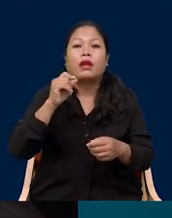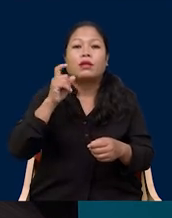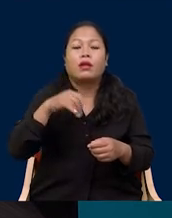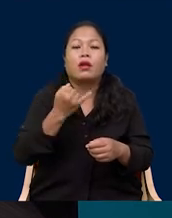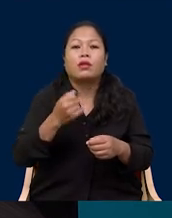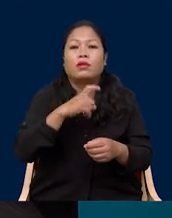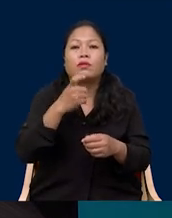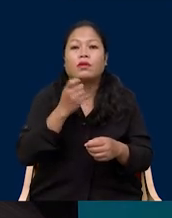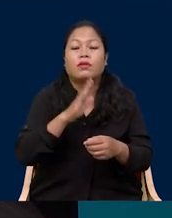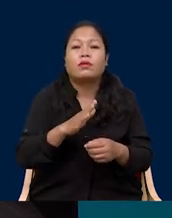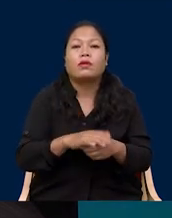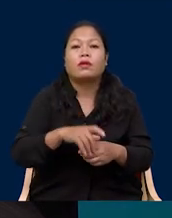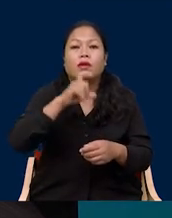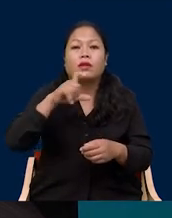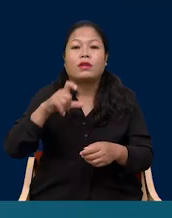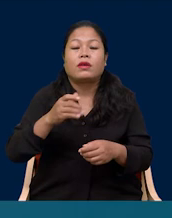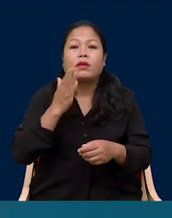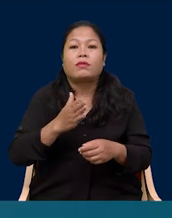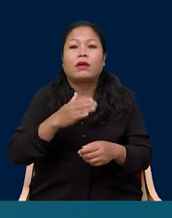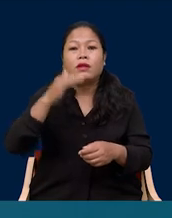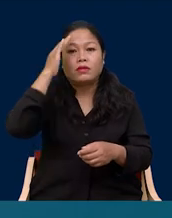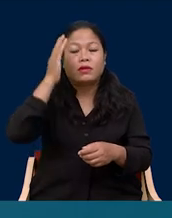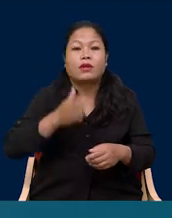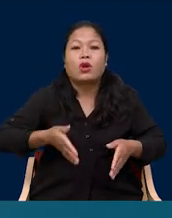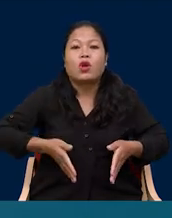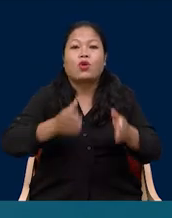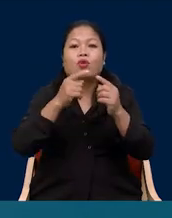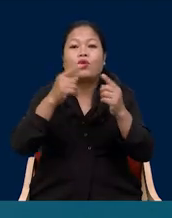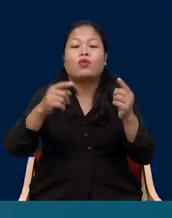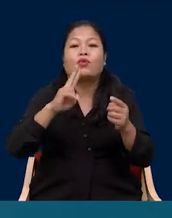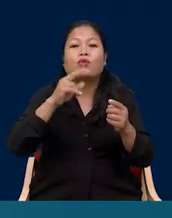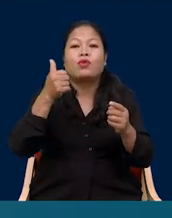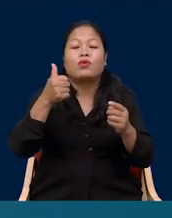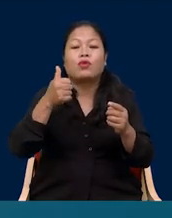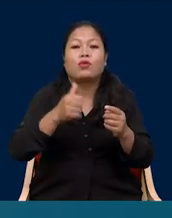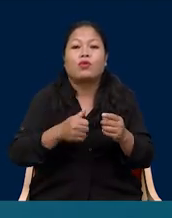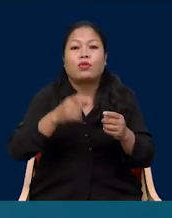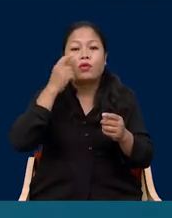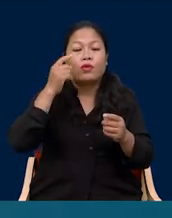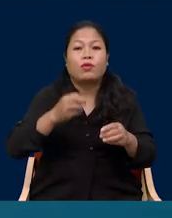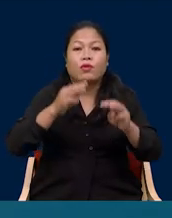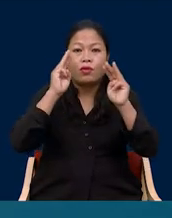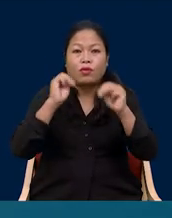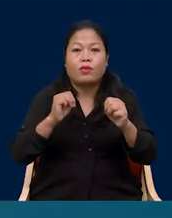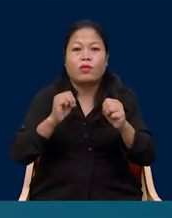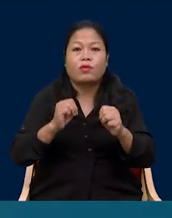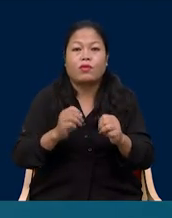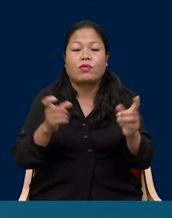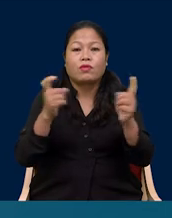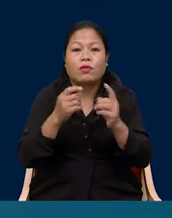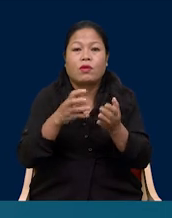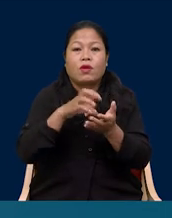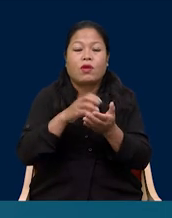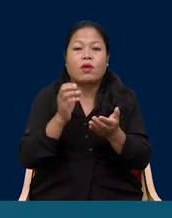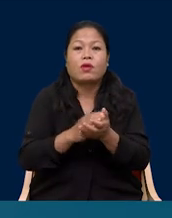आजको सम्भावित यो अन्तिम प्रश्न पनि हो. नेपाल सरकारले आफ्नो रोड टु कप 26 मार्गचित्रको एक